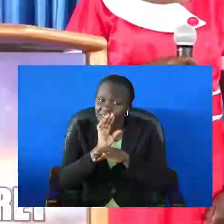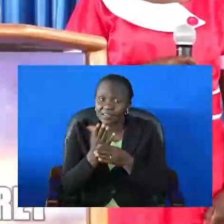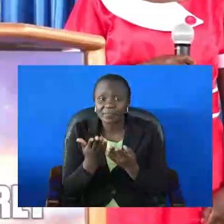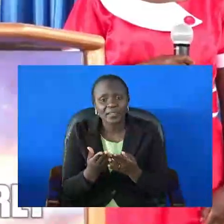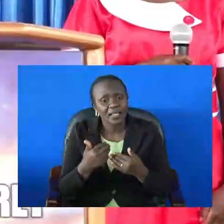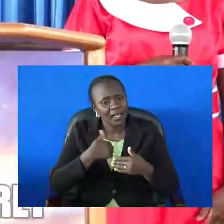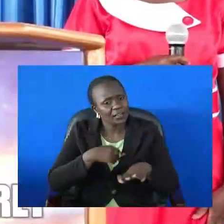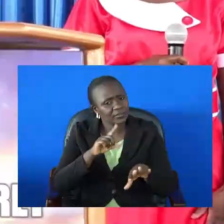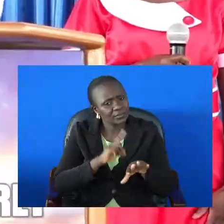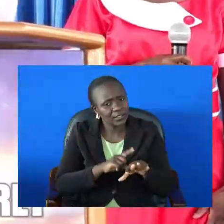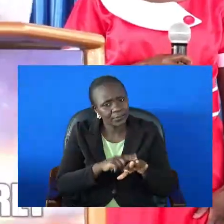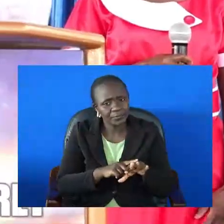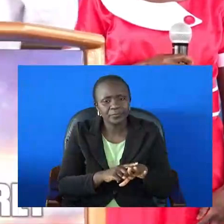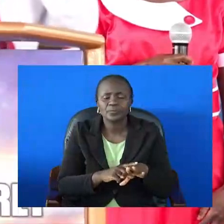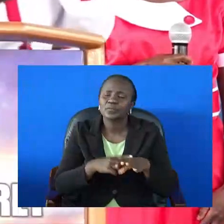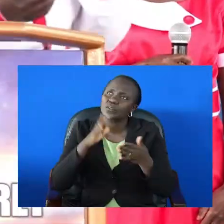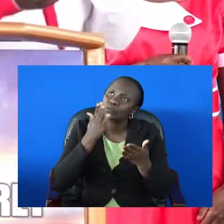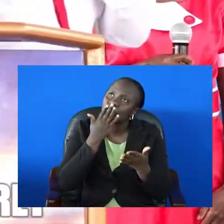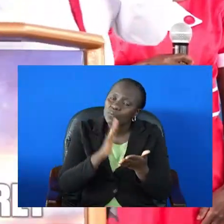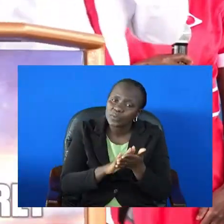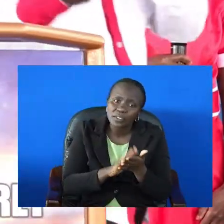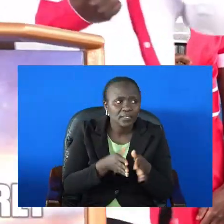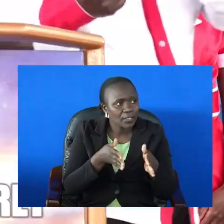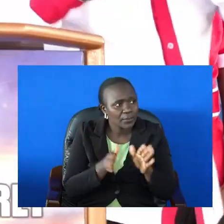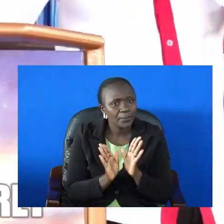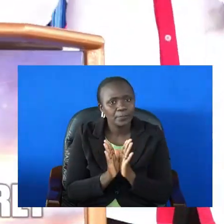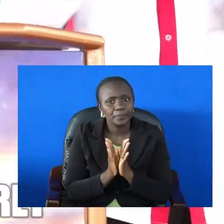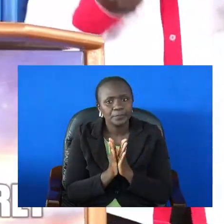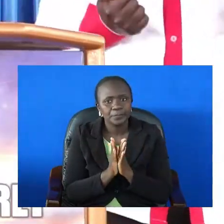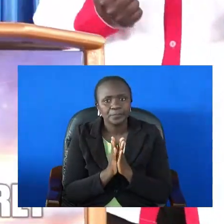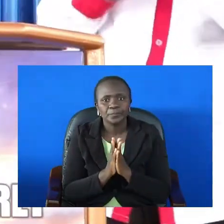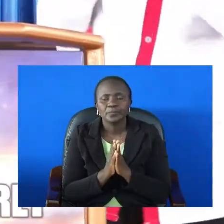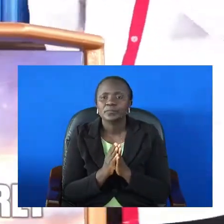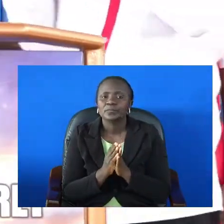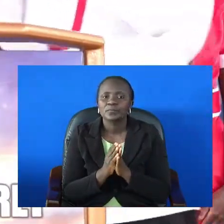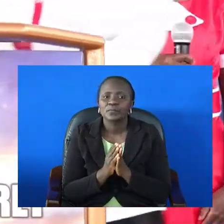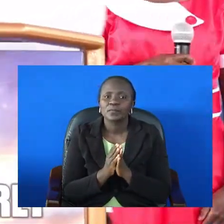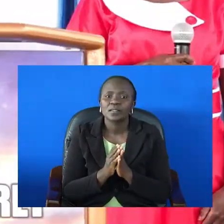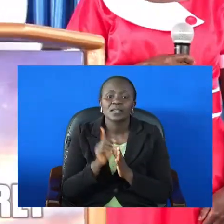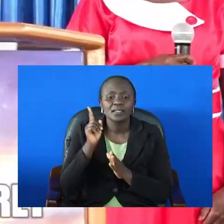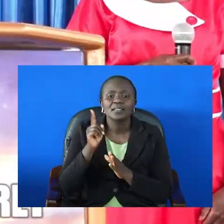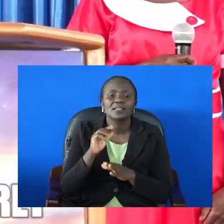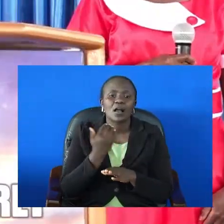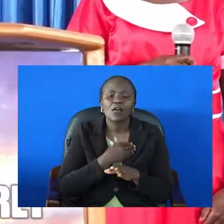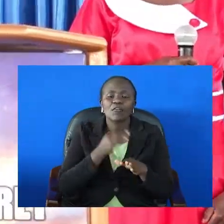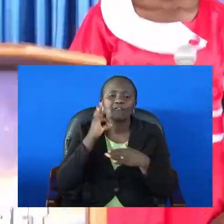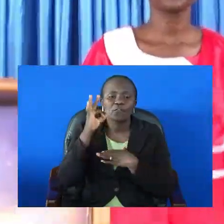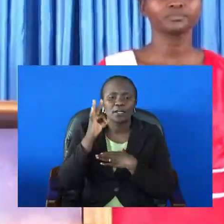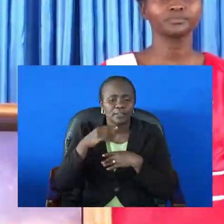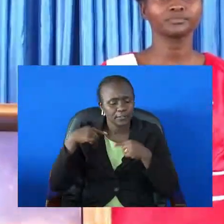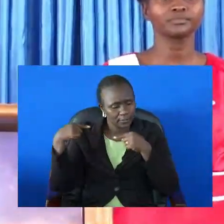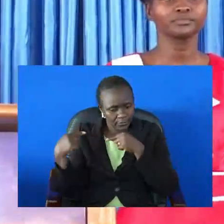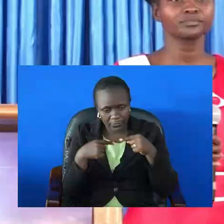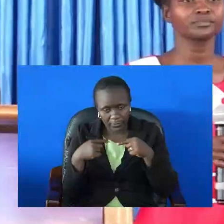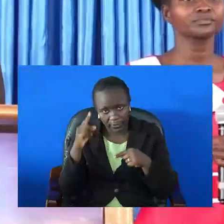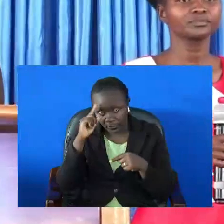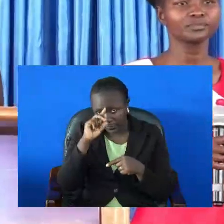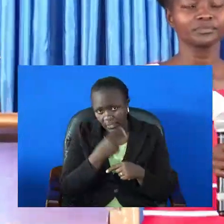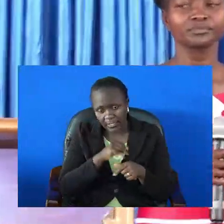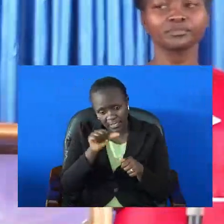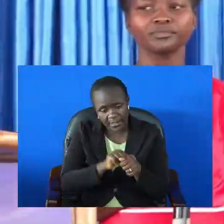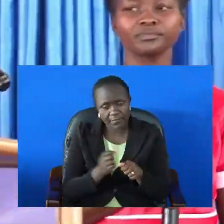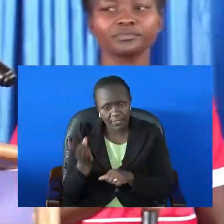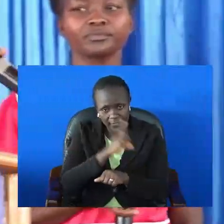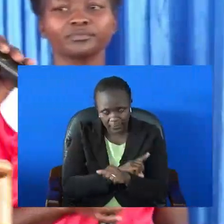tuchukue nafasi hii ili tukapate kumsifu, na kwa njia hiyo tutamwabudu, ni kwa sababu hakika yeye ni baba yetu na anatupigania sisi kila wakati.